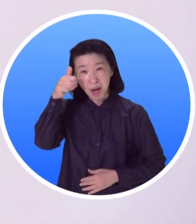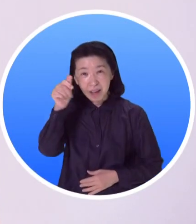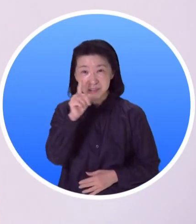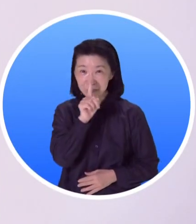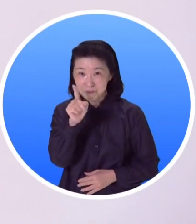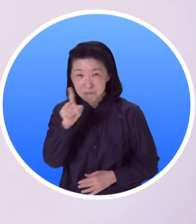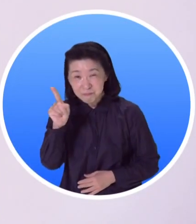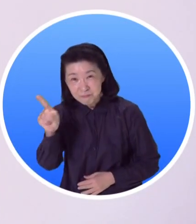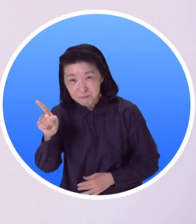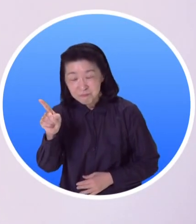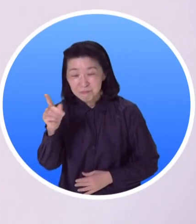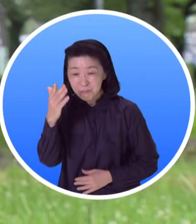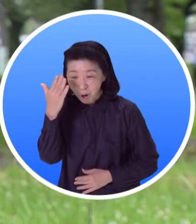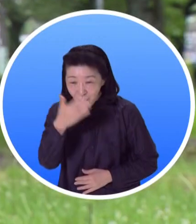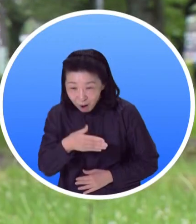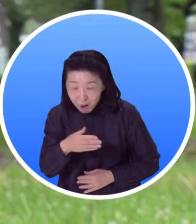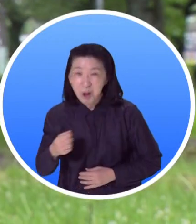な。